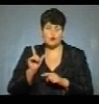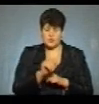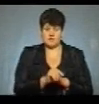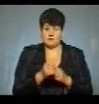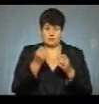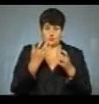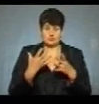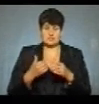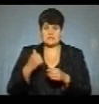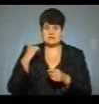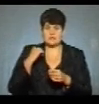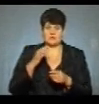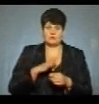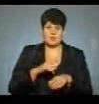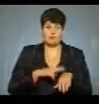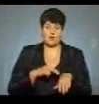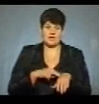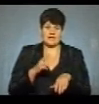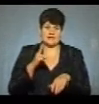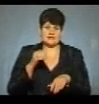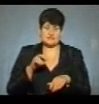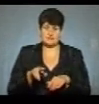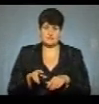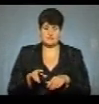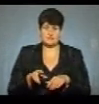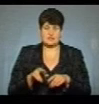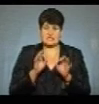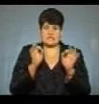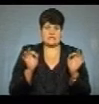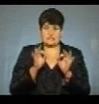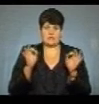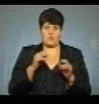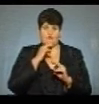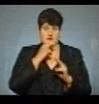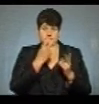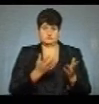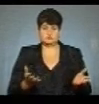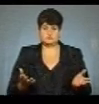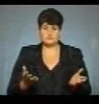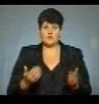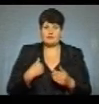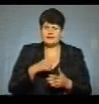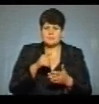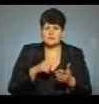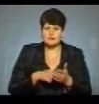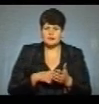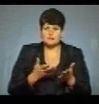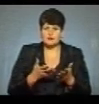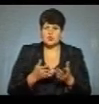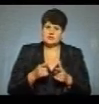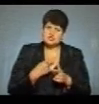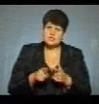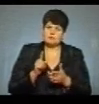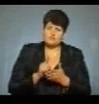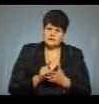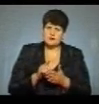проїхав, ззаді стояла патрульна поліція і потім ніяк не відреагувала. І в мене запитання, чи повинна була вона